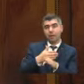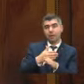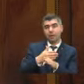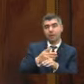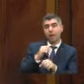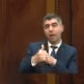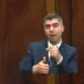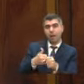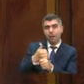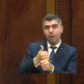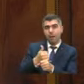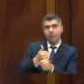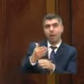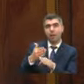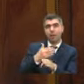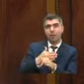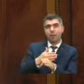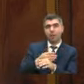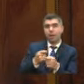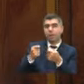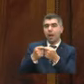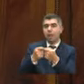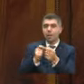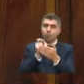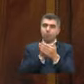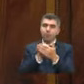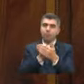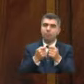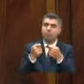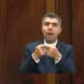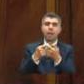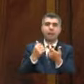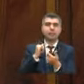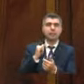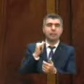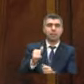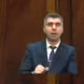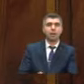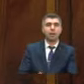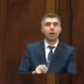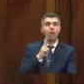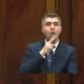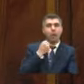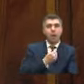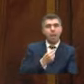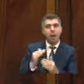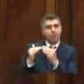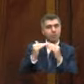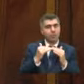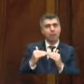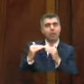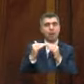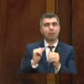للسنه الماضيه والسنه اللي قبل مع بعض نلقاو نفس العبارات. ما كاينش هادشي، حنا حكومه منسجمه.